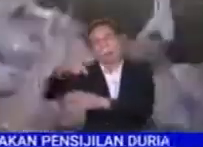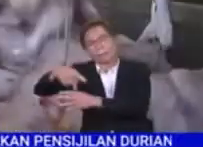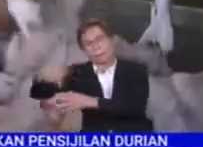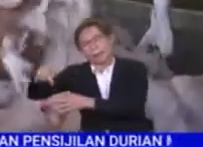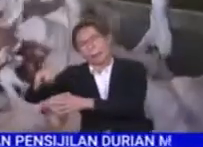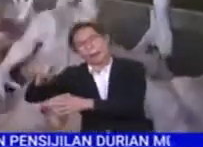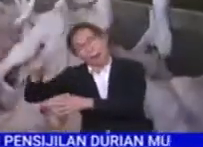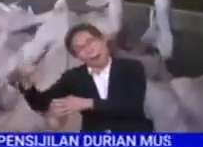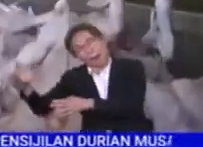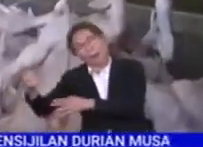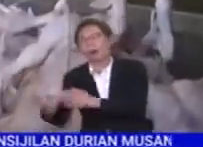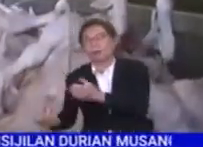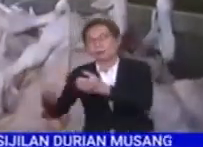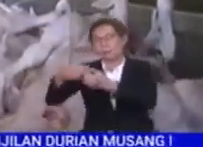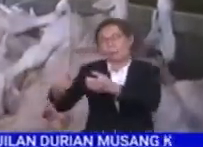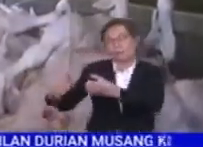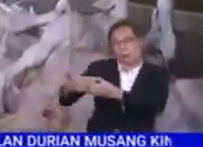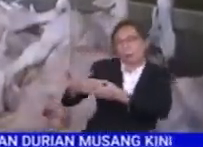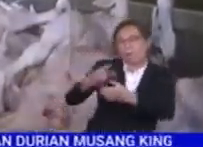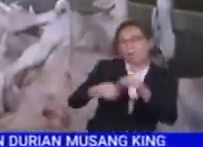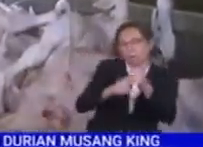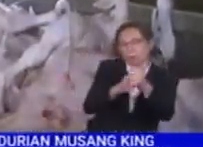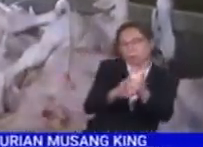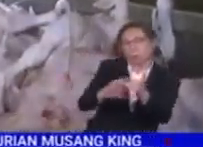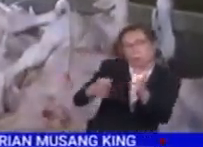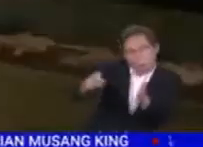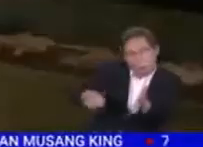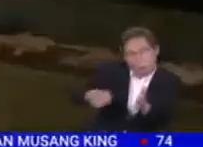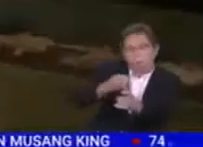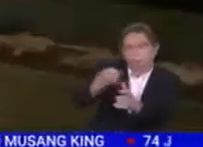dilibatkan mengikut keperluan semasa